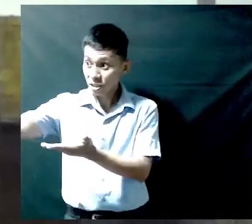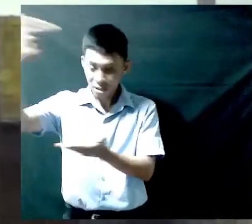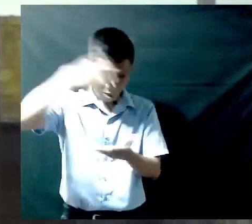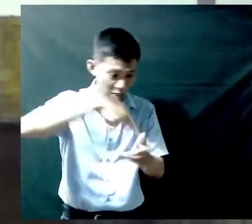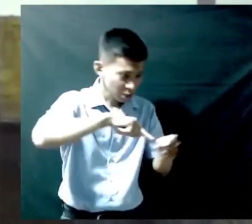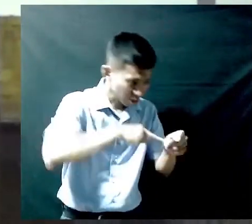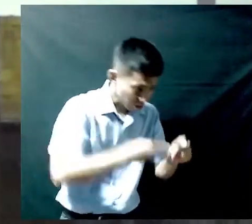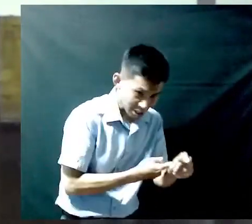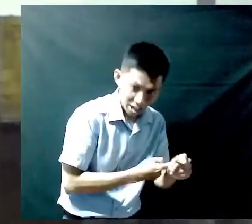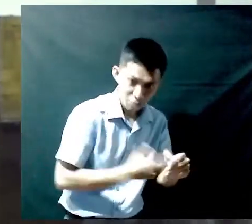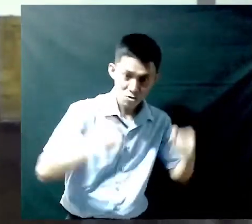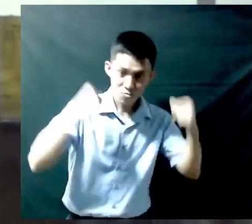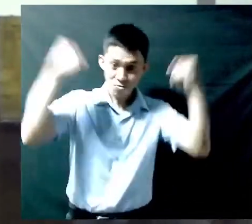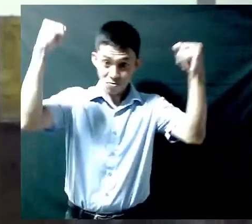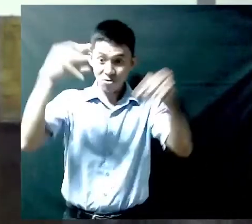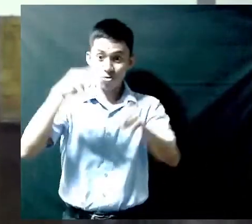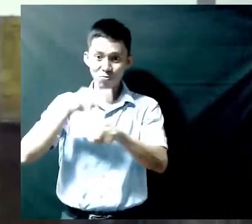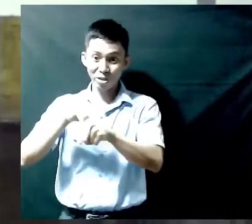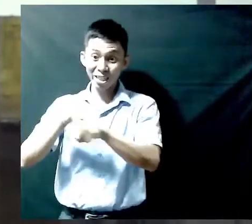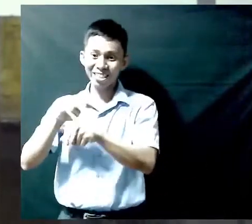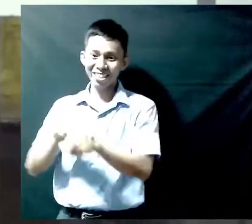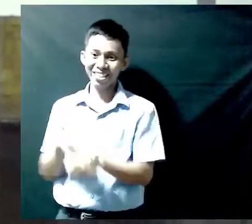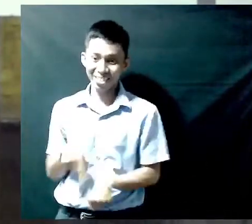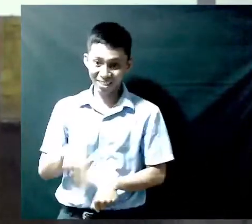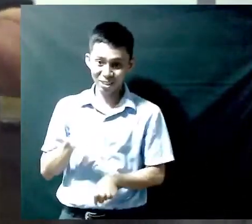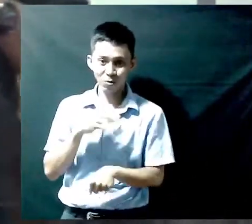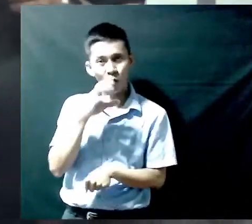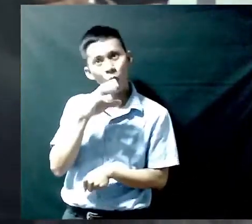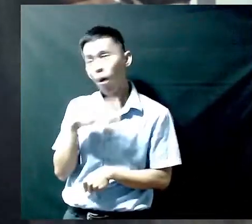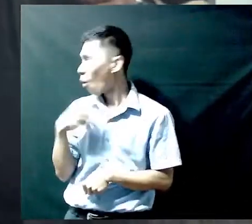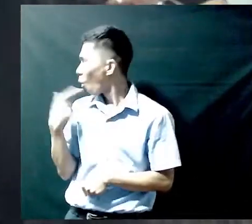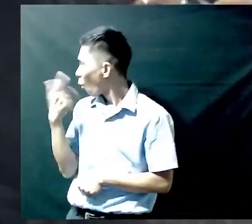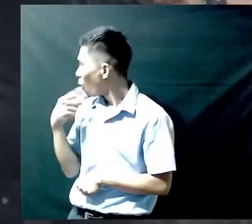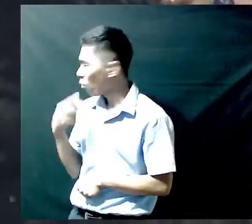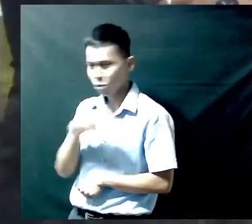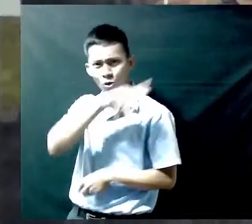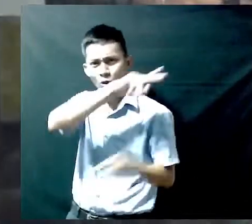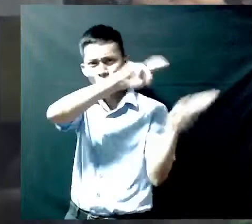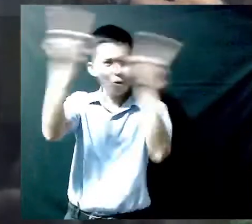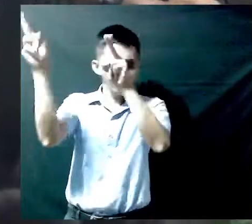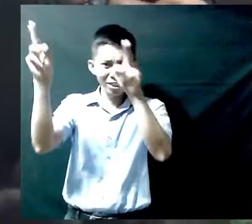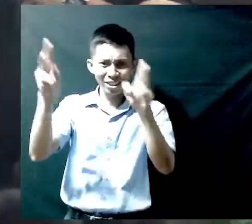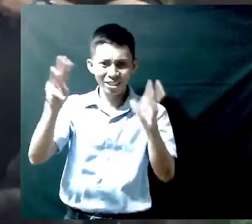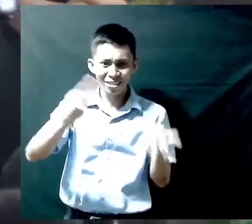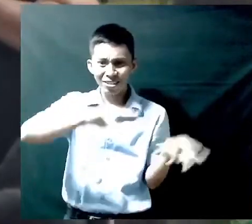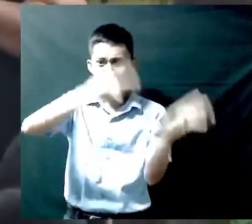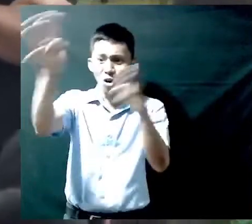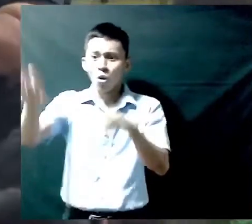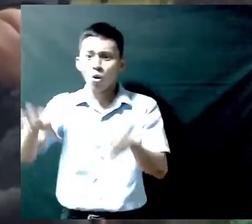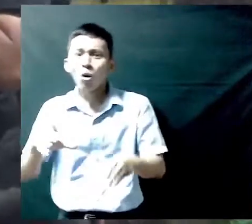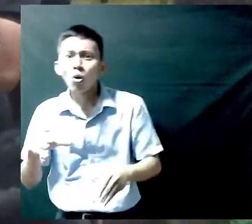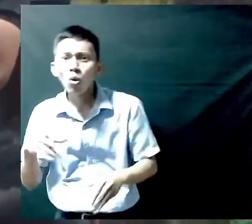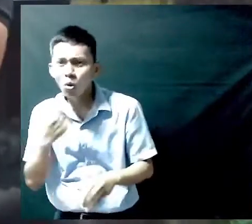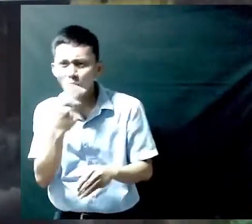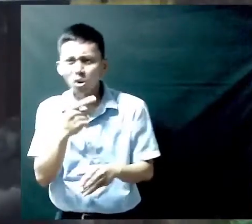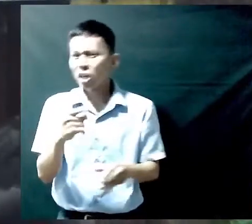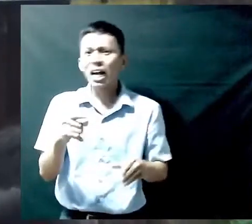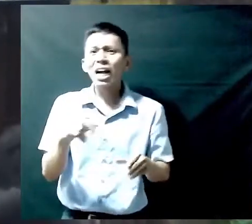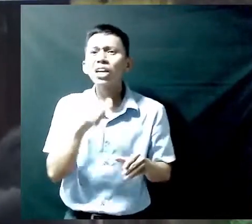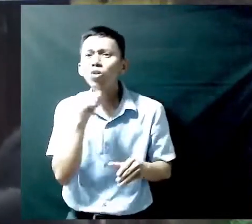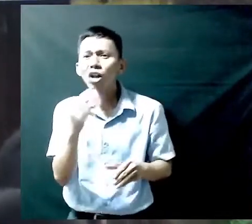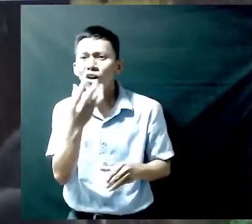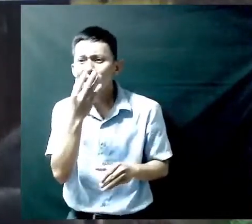okay? So pwede na po kayo sumama sa akin bukas pa Manila, sino pong gusto? Yung hindi po malakas kumain ha, yung hindi malakas